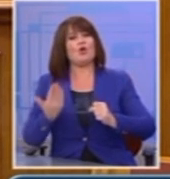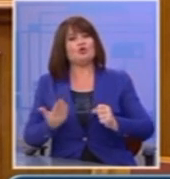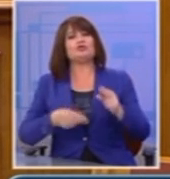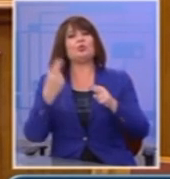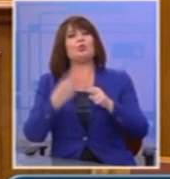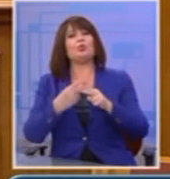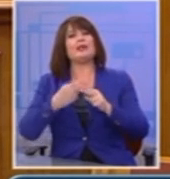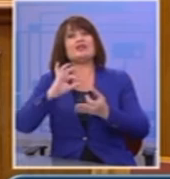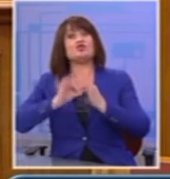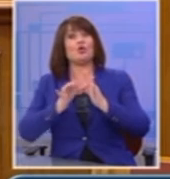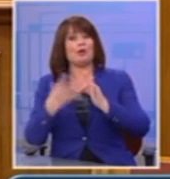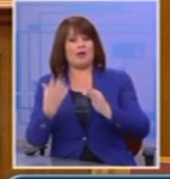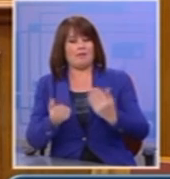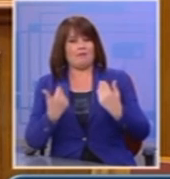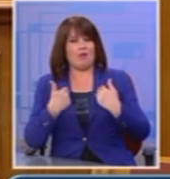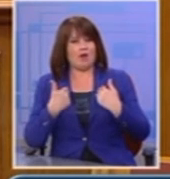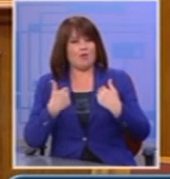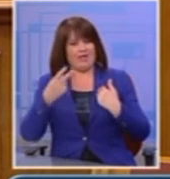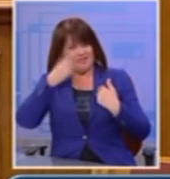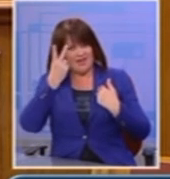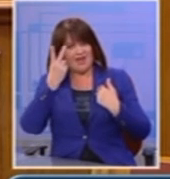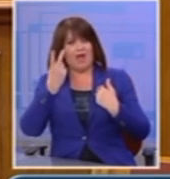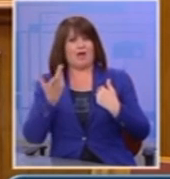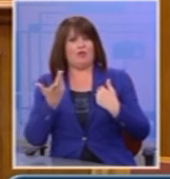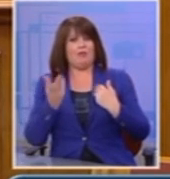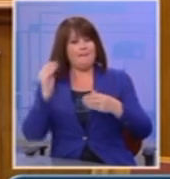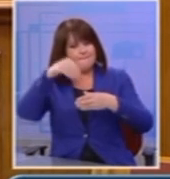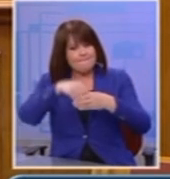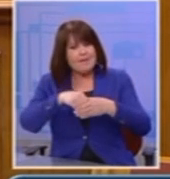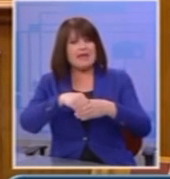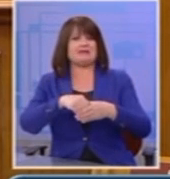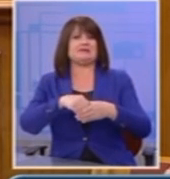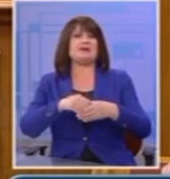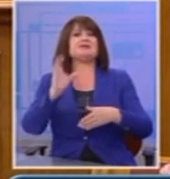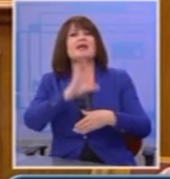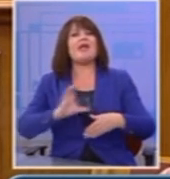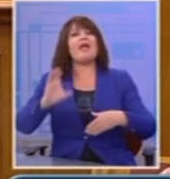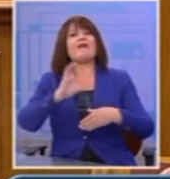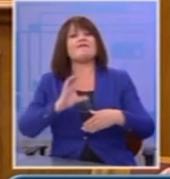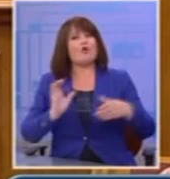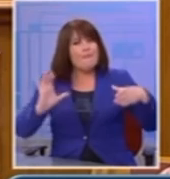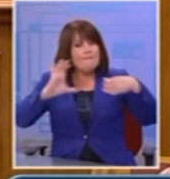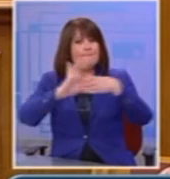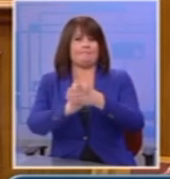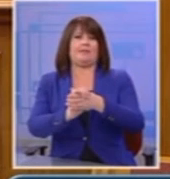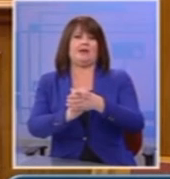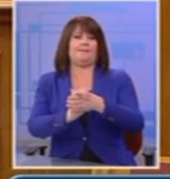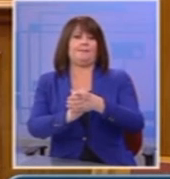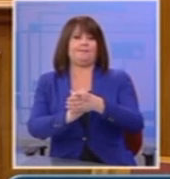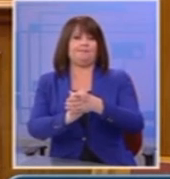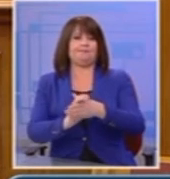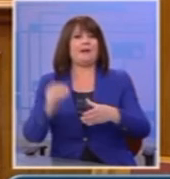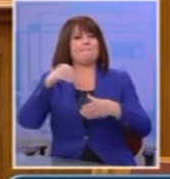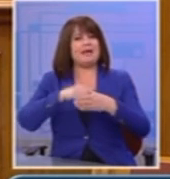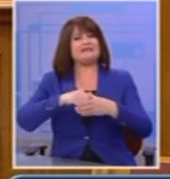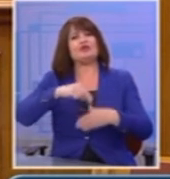ιστορικό κεκτημένο της Ελλάδας μέσα στις δομές και τους θεσμούς της, της Ενωμένης Ευρώπης μέσα στη ζώνη του